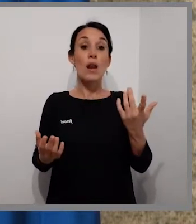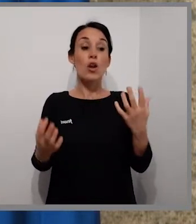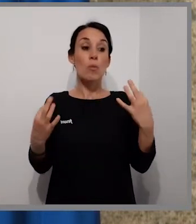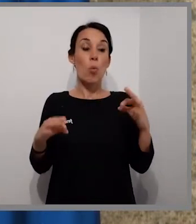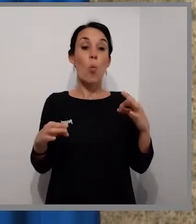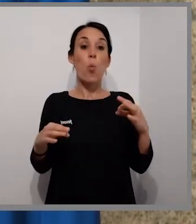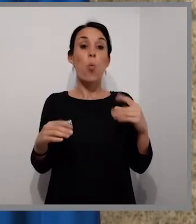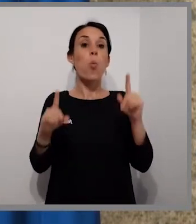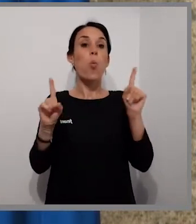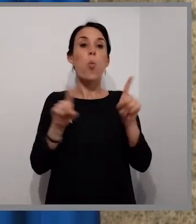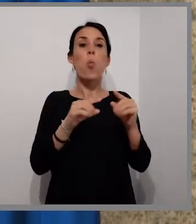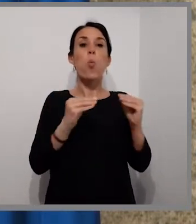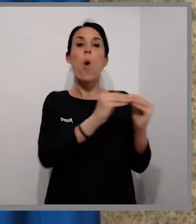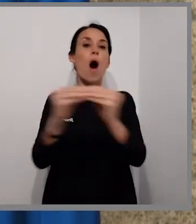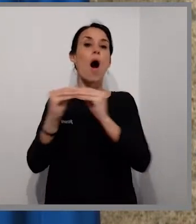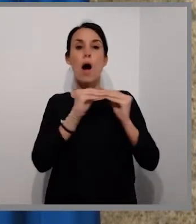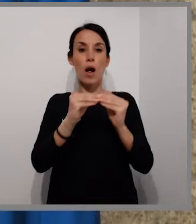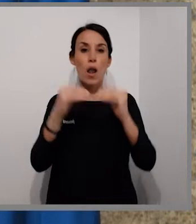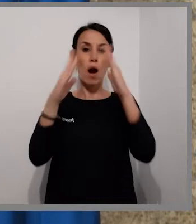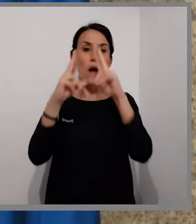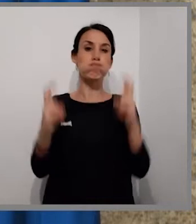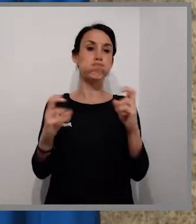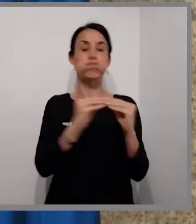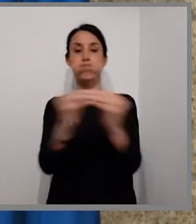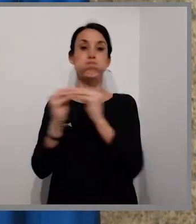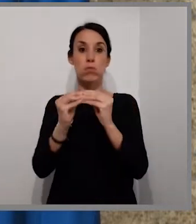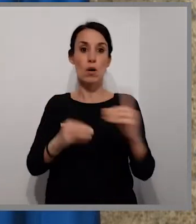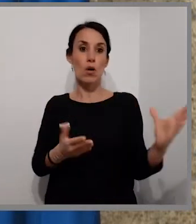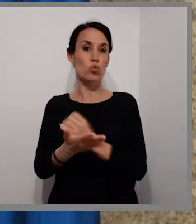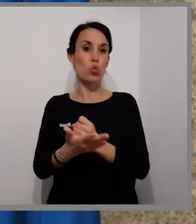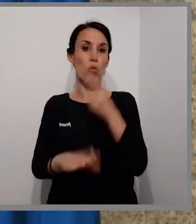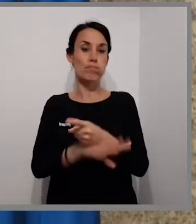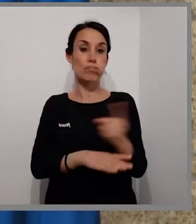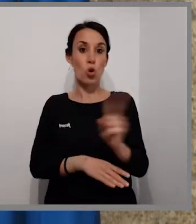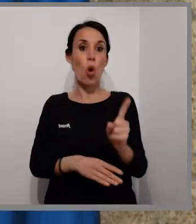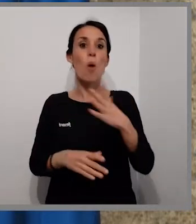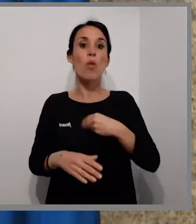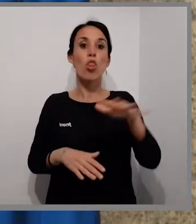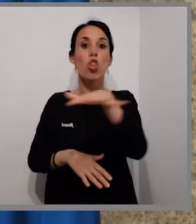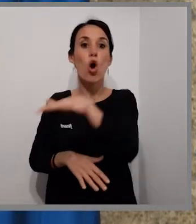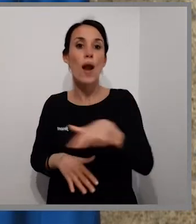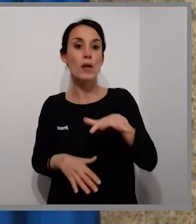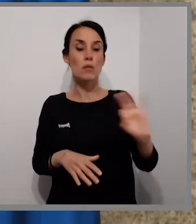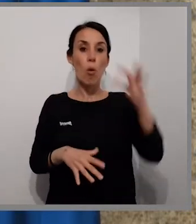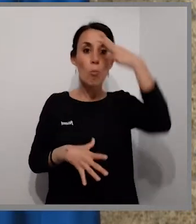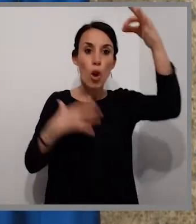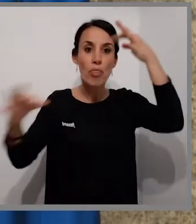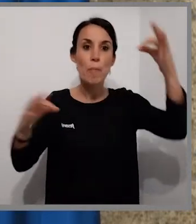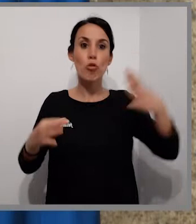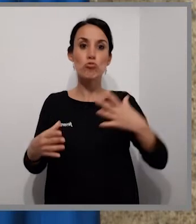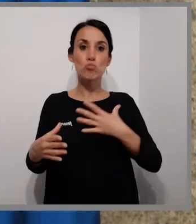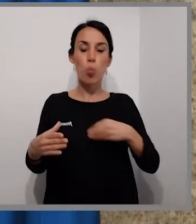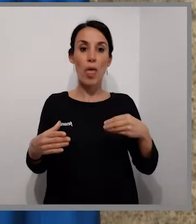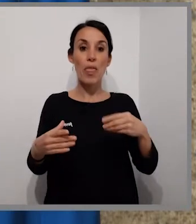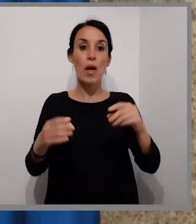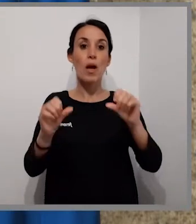de ser probablement tan homogeni com ha sigut el confinament. Probablement, en segons quines zones, fins i tot municipis,